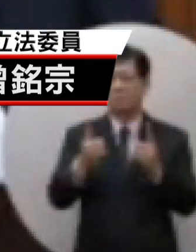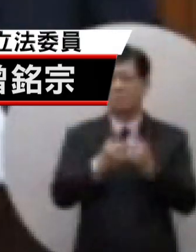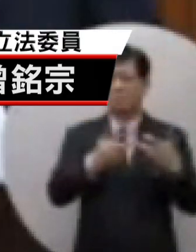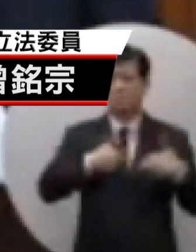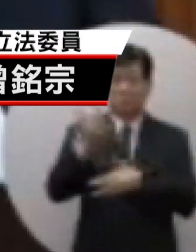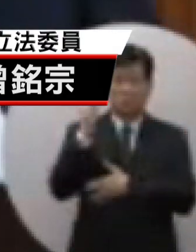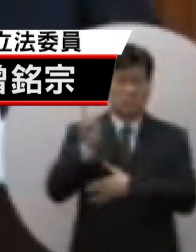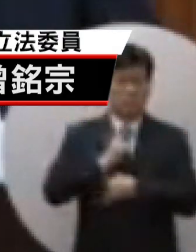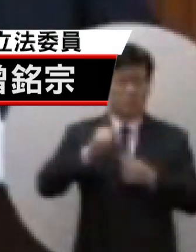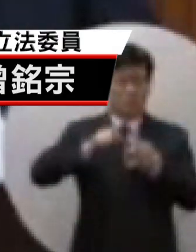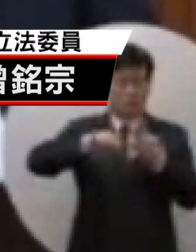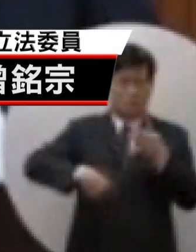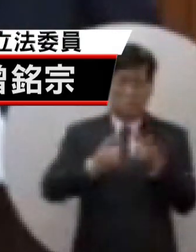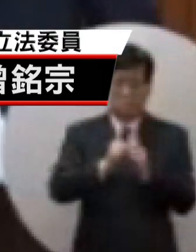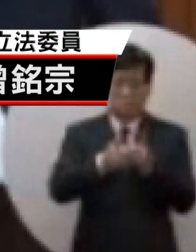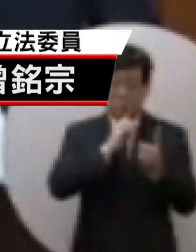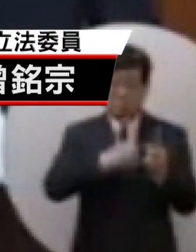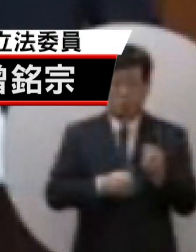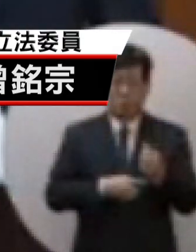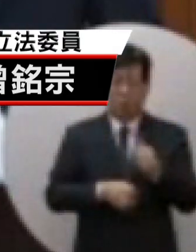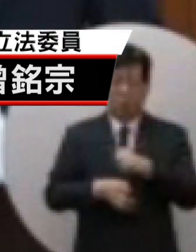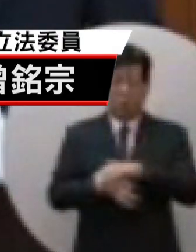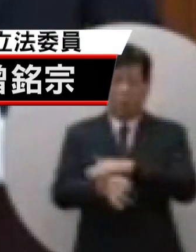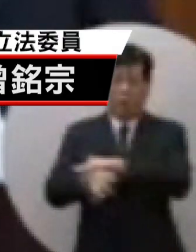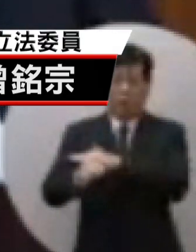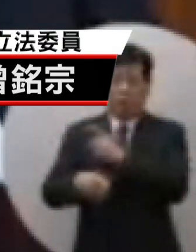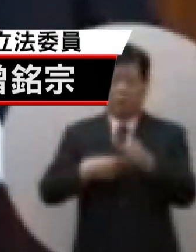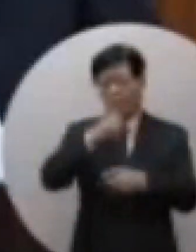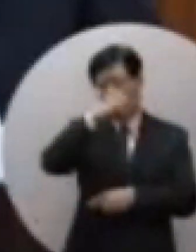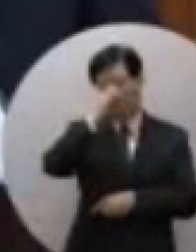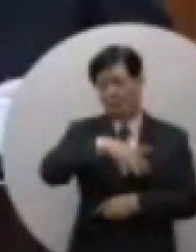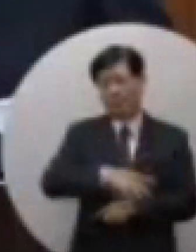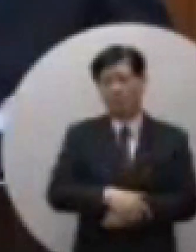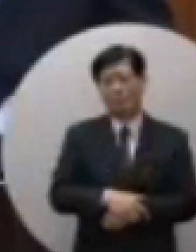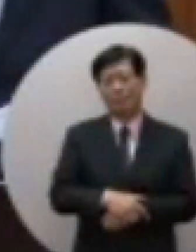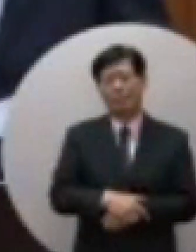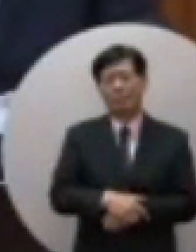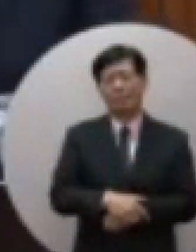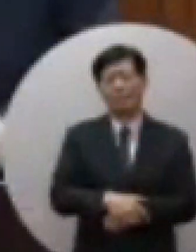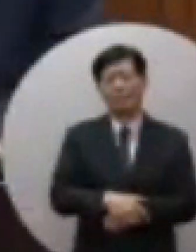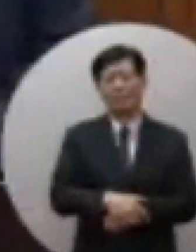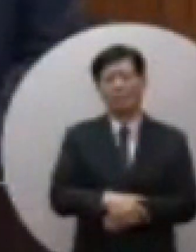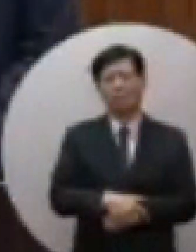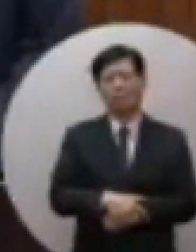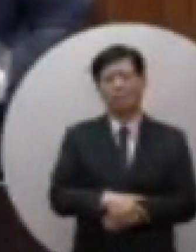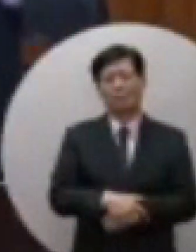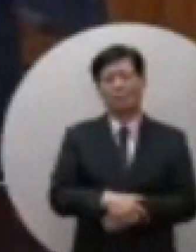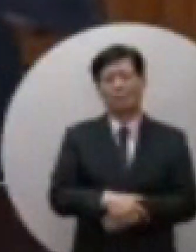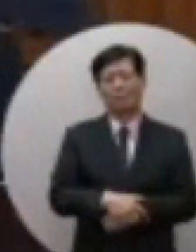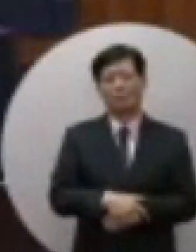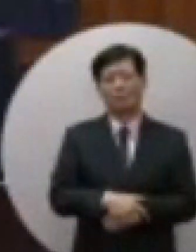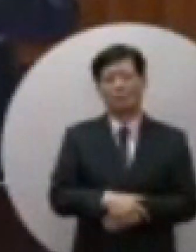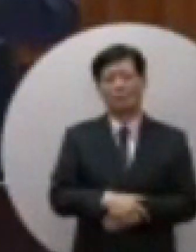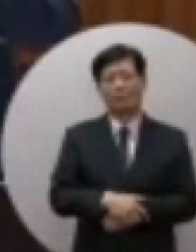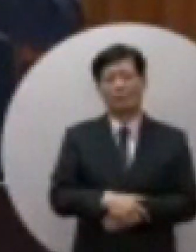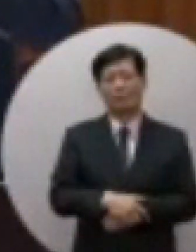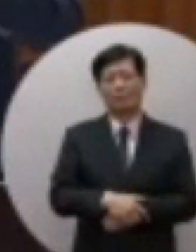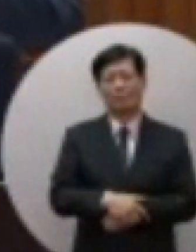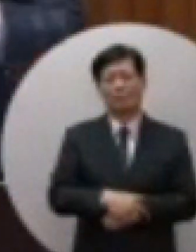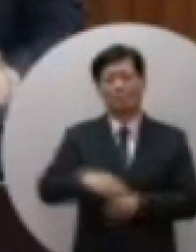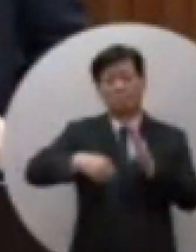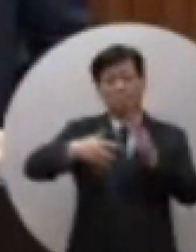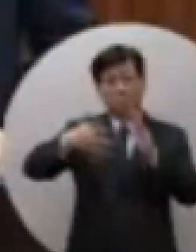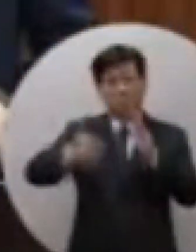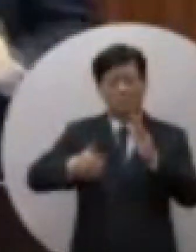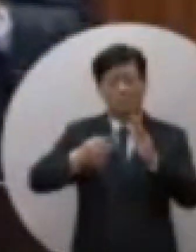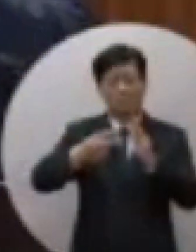战虎人士的愁容，真的太夸张了，我真的看不下去。 面对民进党政治愁容问题层出不穷，十月一号立